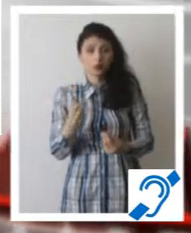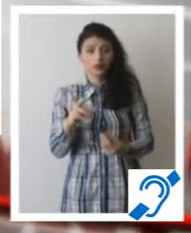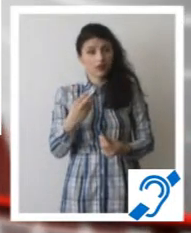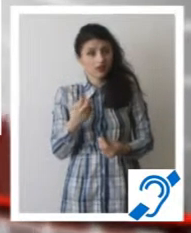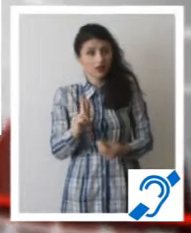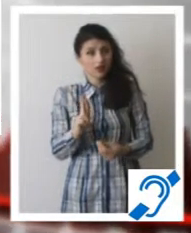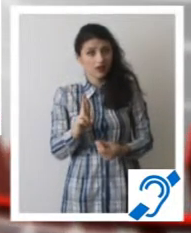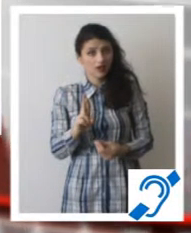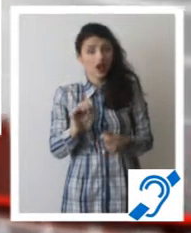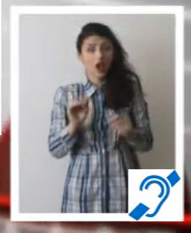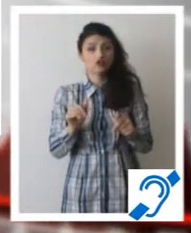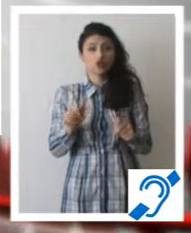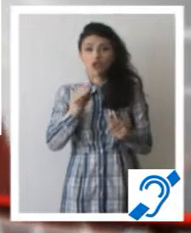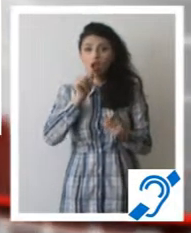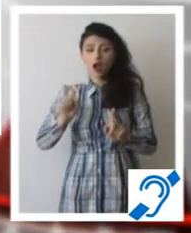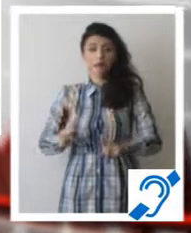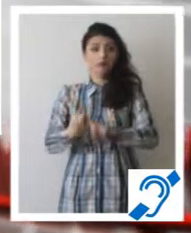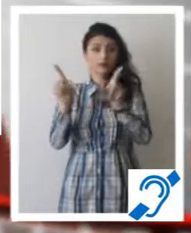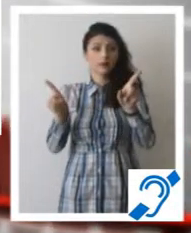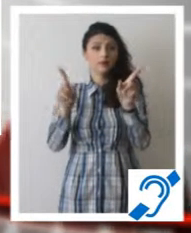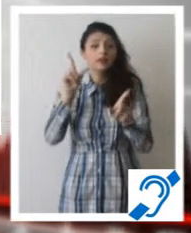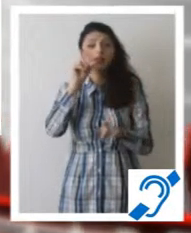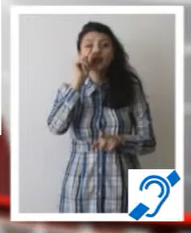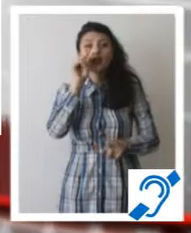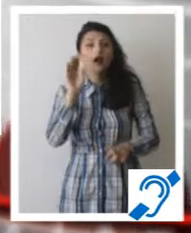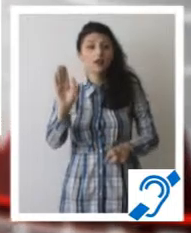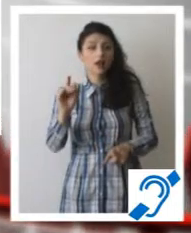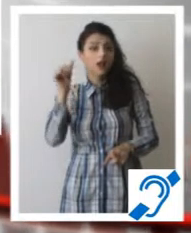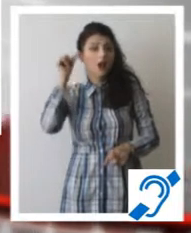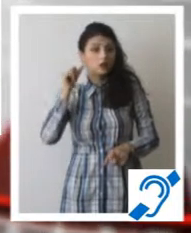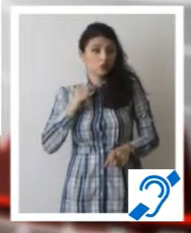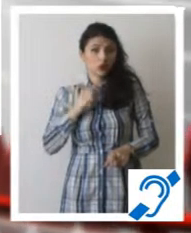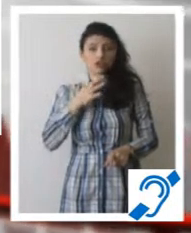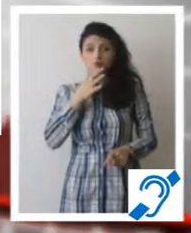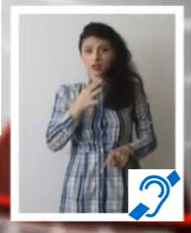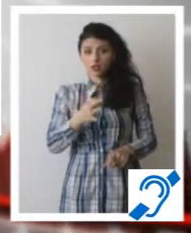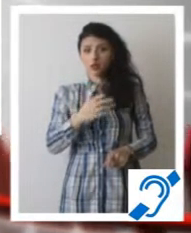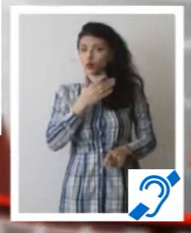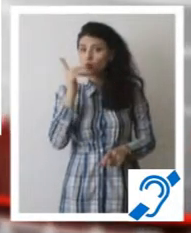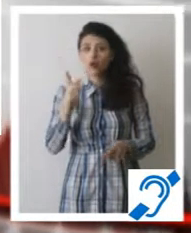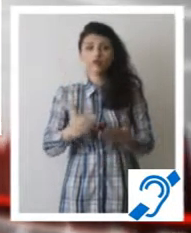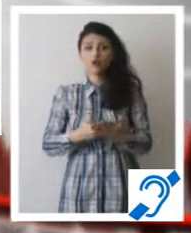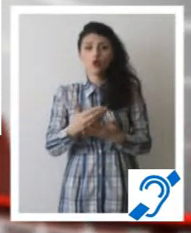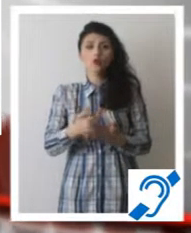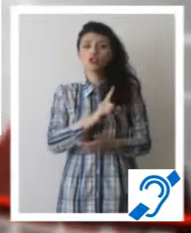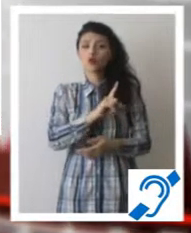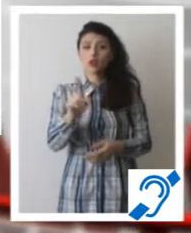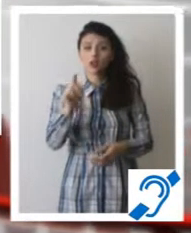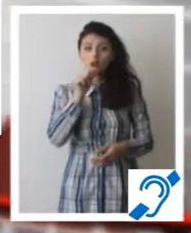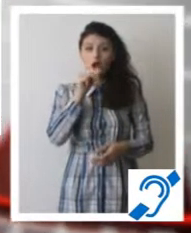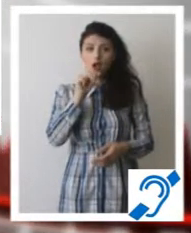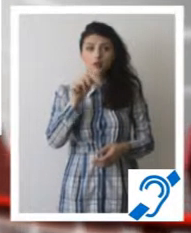dar de la această fântână, tatăl m-a sunat și mi-a spus că nu a folosit